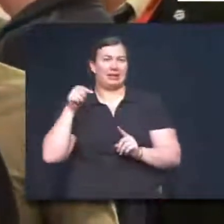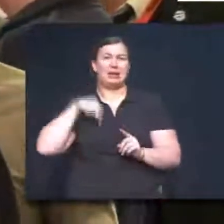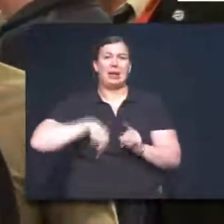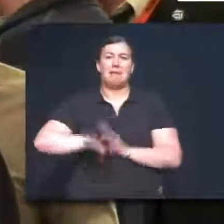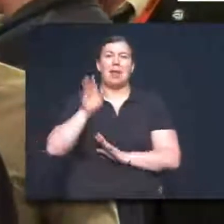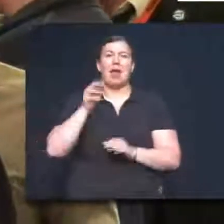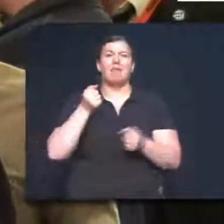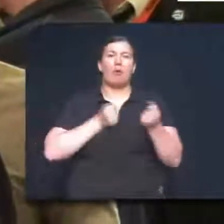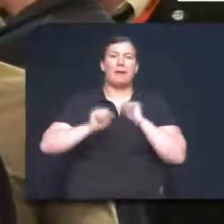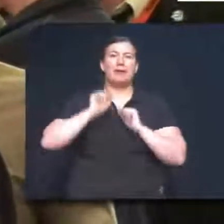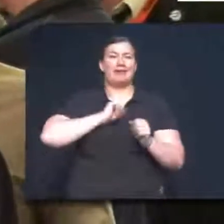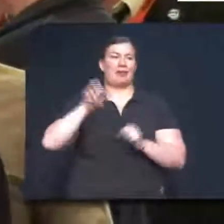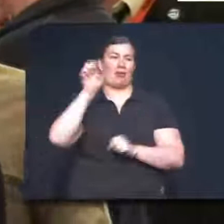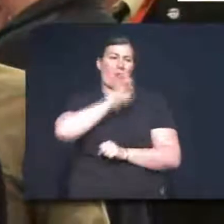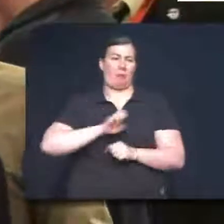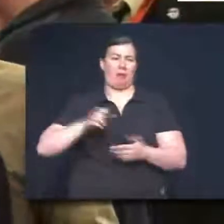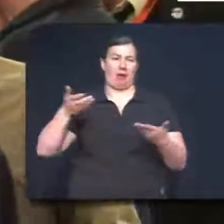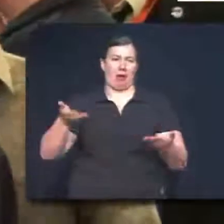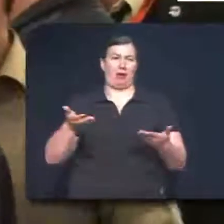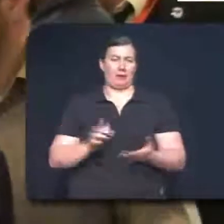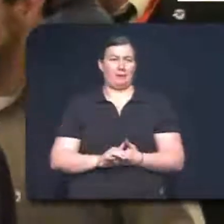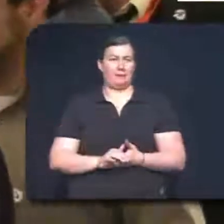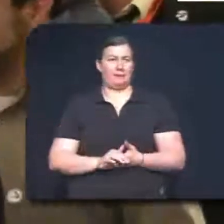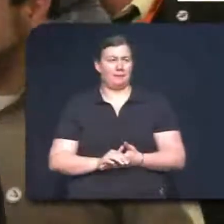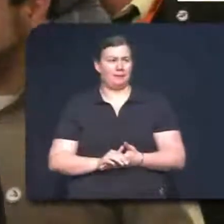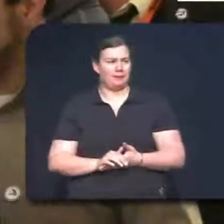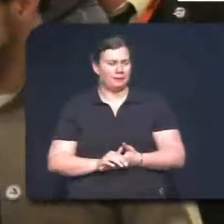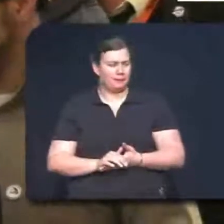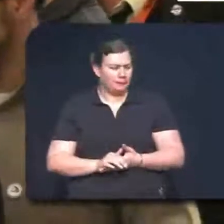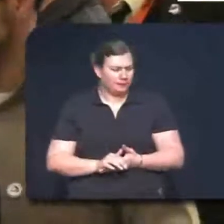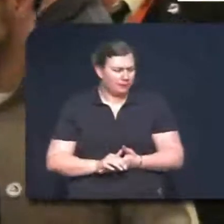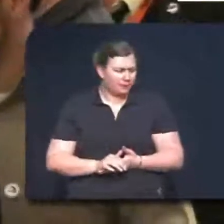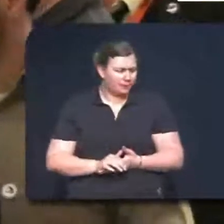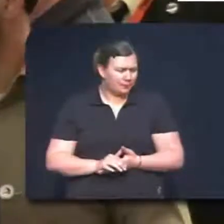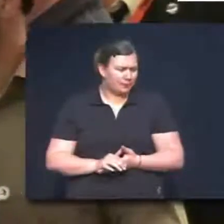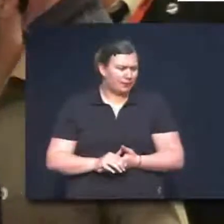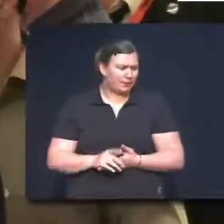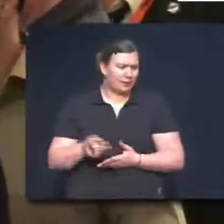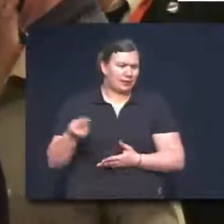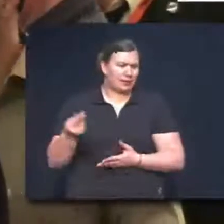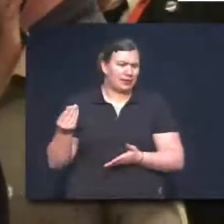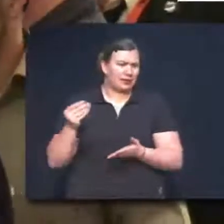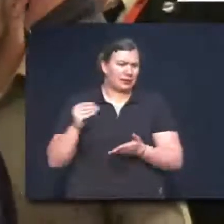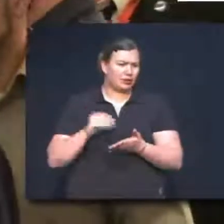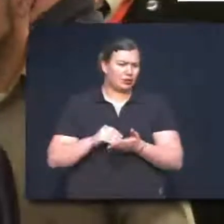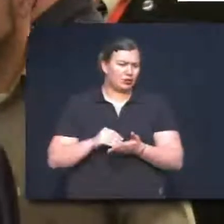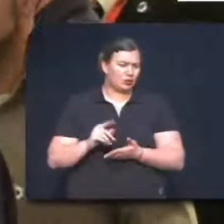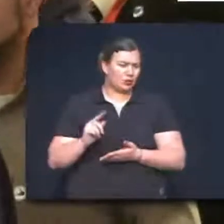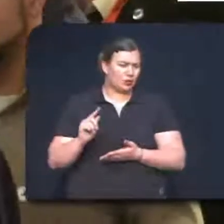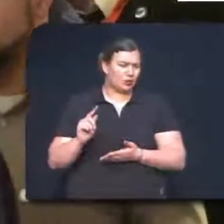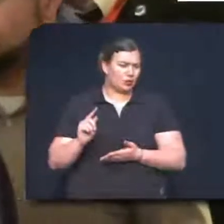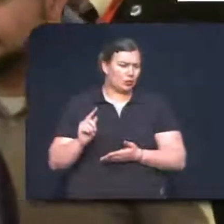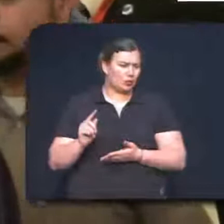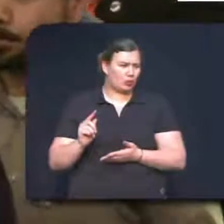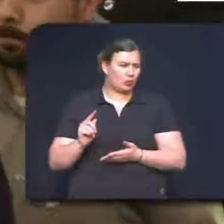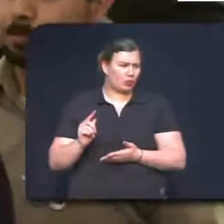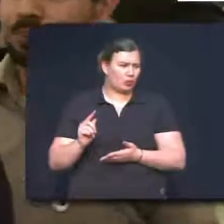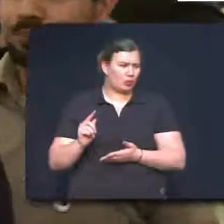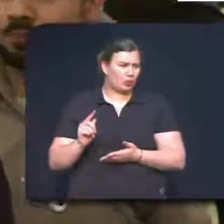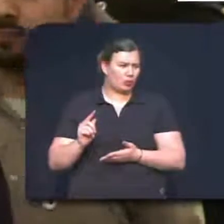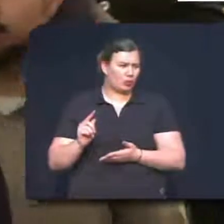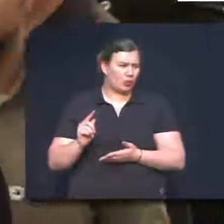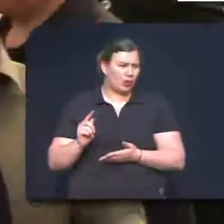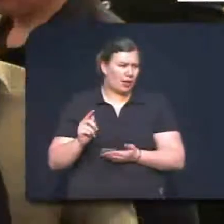ähm wir haben die Legalisierung von papierlosen und auch eine gesundheitliche Versorgung für Menschen die sich